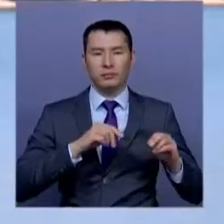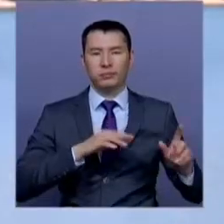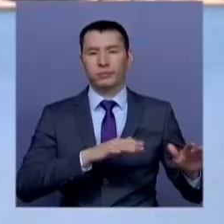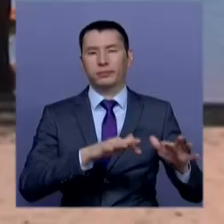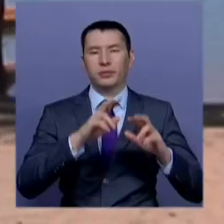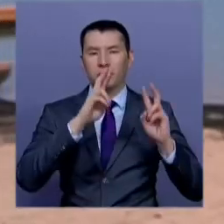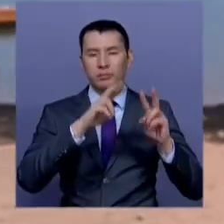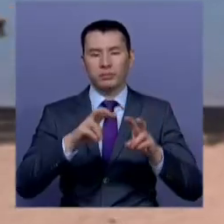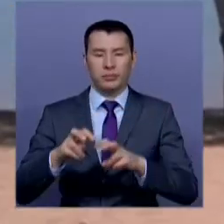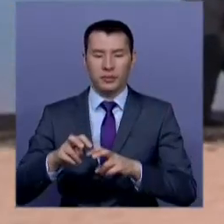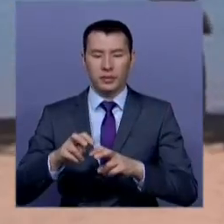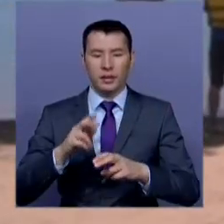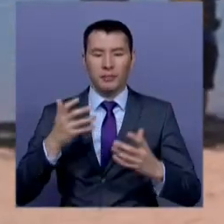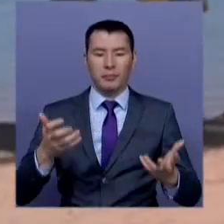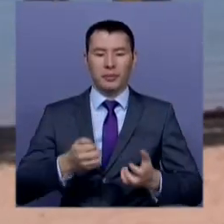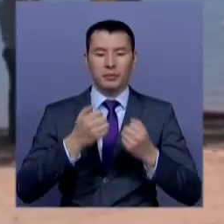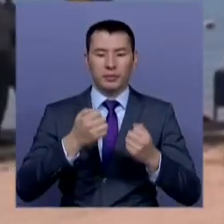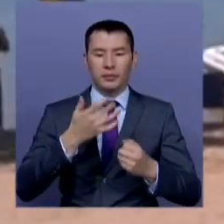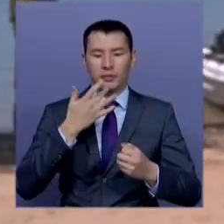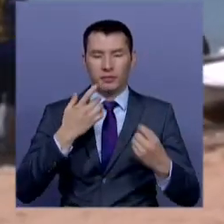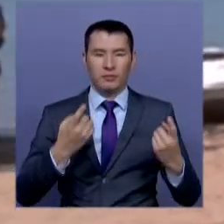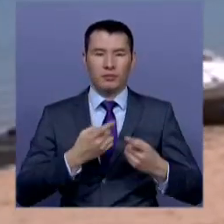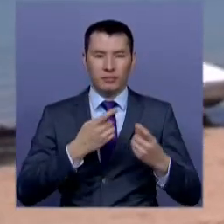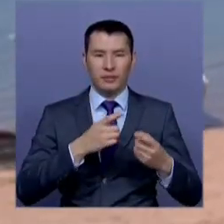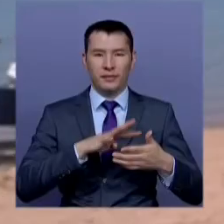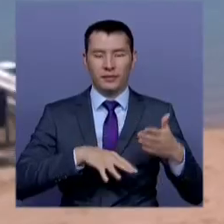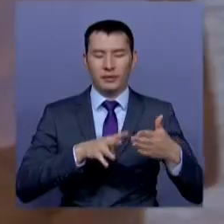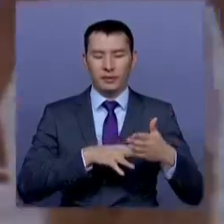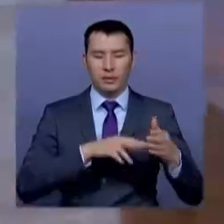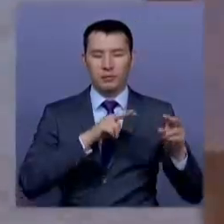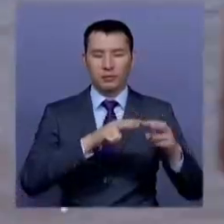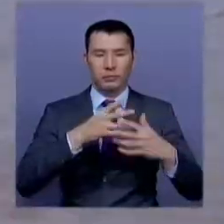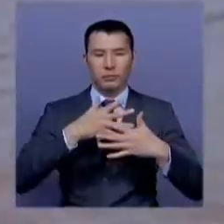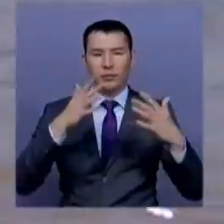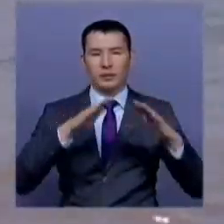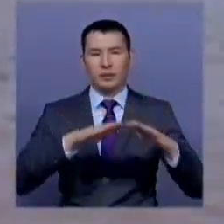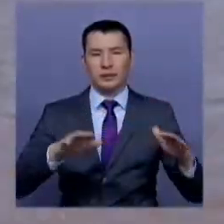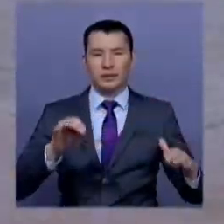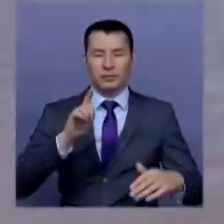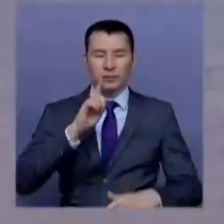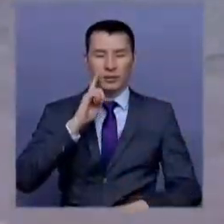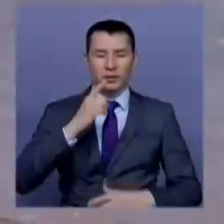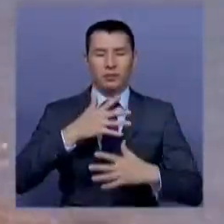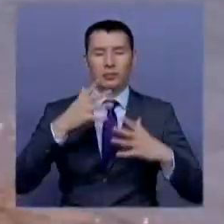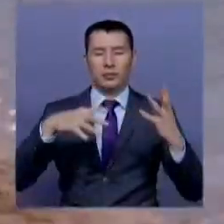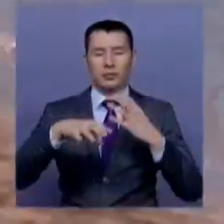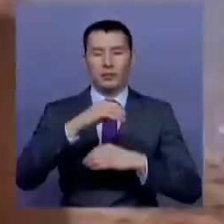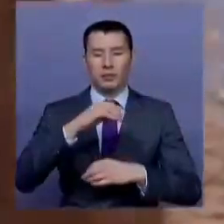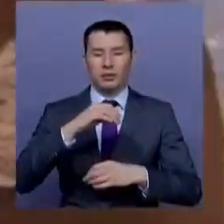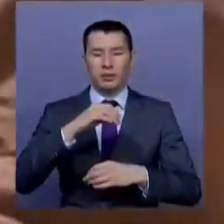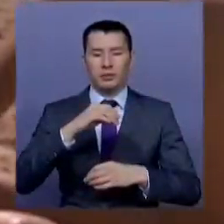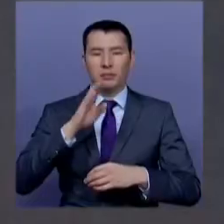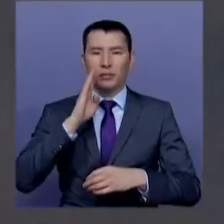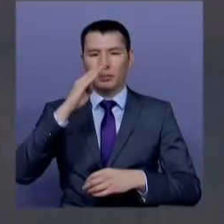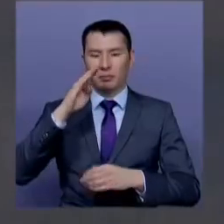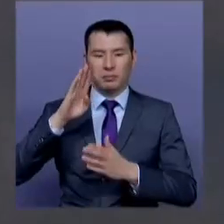профилактическая работа. Спасатели же ведут обычную работу, следят особенно за детьми и подростками, так как многие из них приходят без